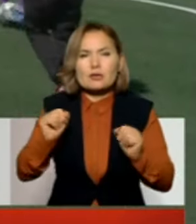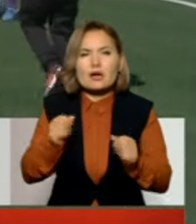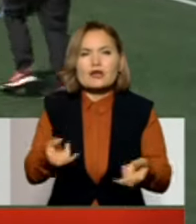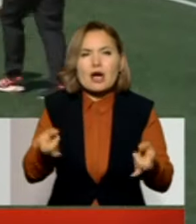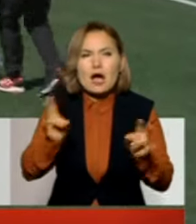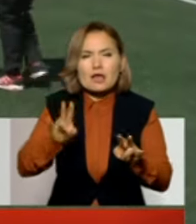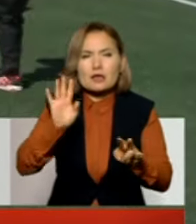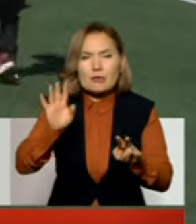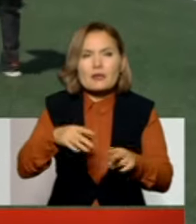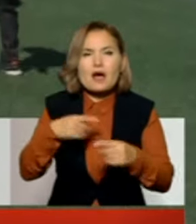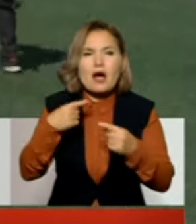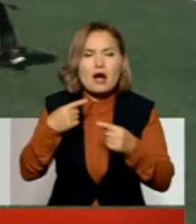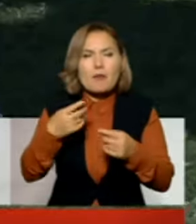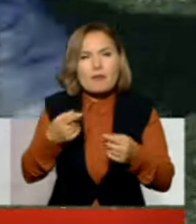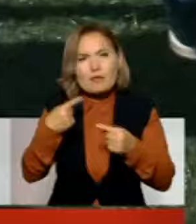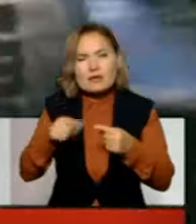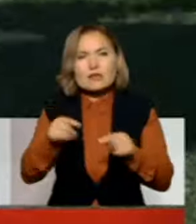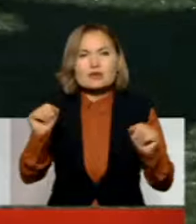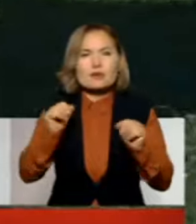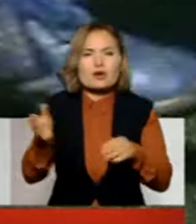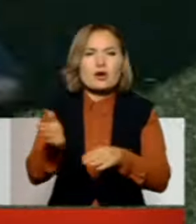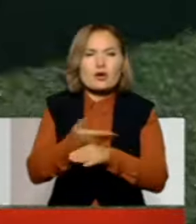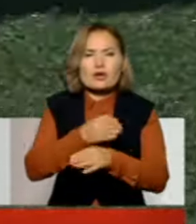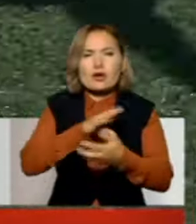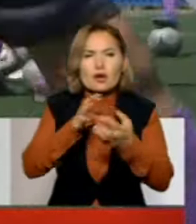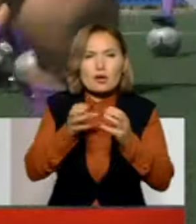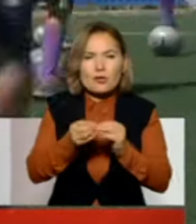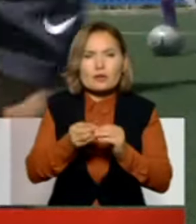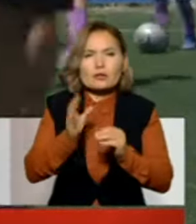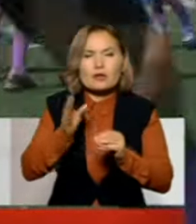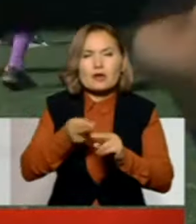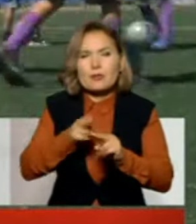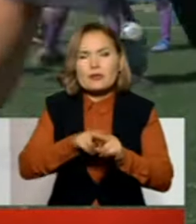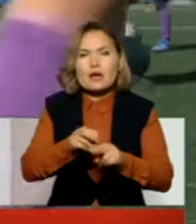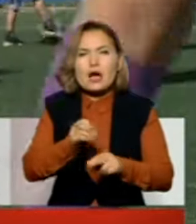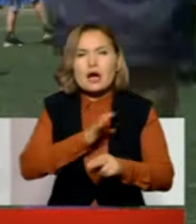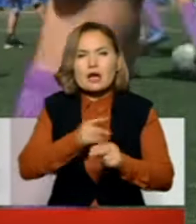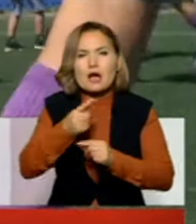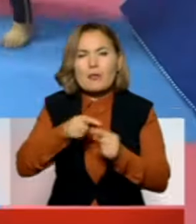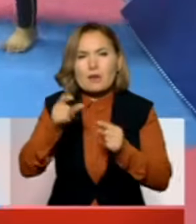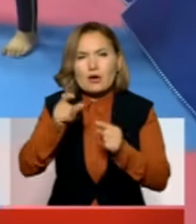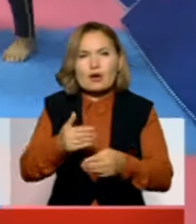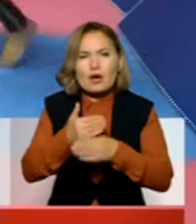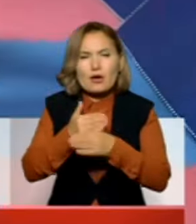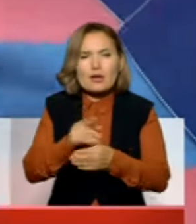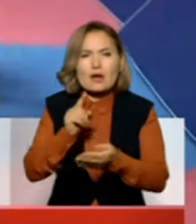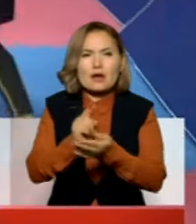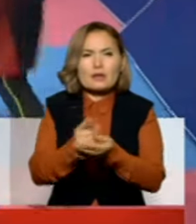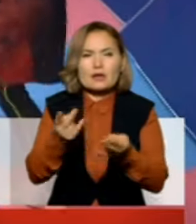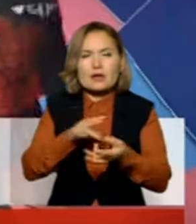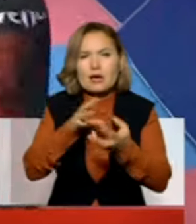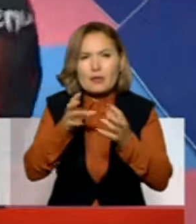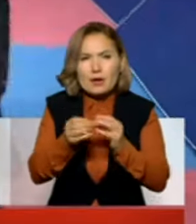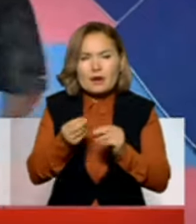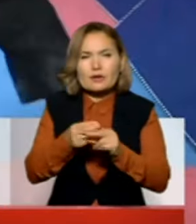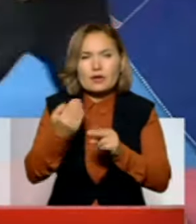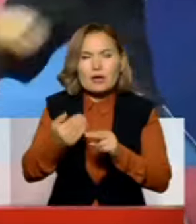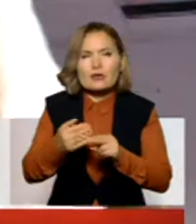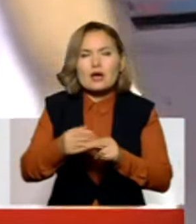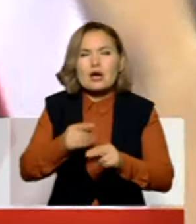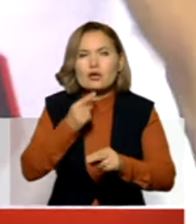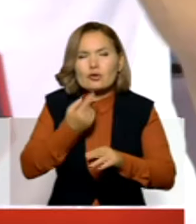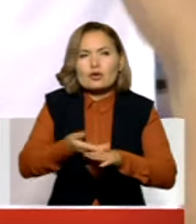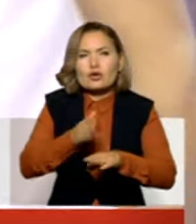спорт түрлерін дамыту үшін енді федерацияларға демеушілердің немесе қалталы кәсіпкерлердің көмегіне жүгінуге тура келеді. Дегенмен бұл